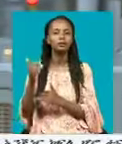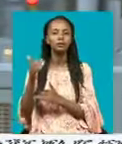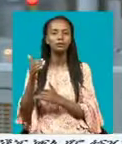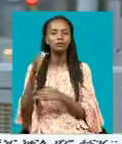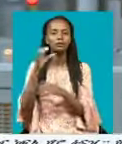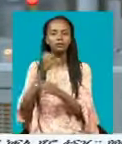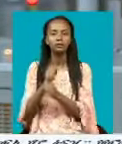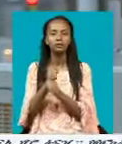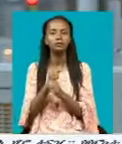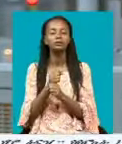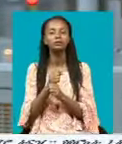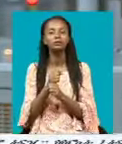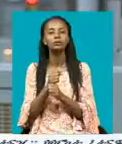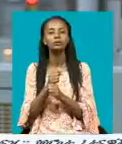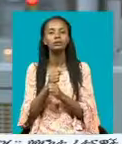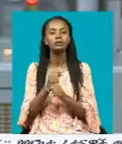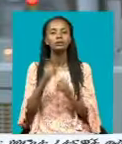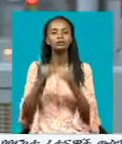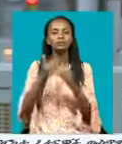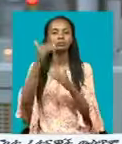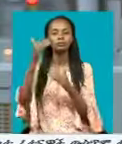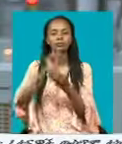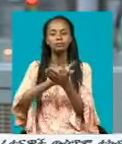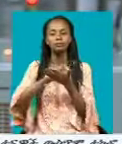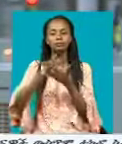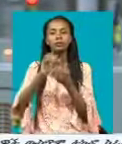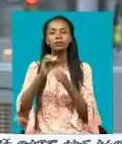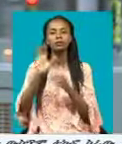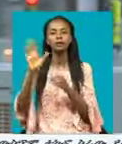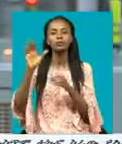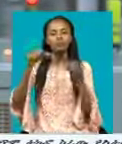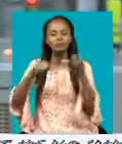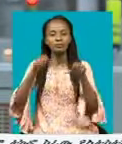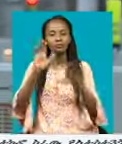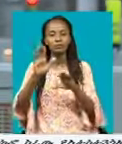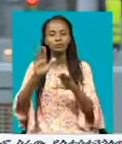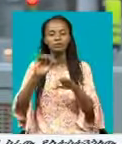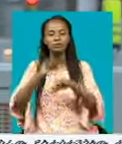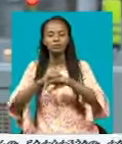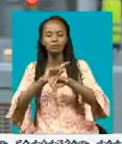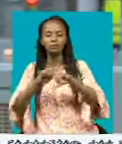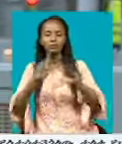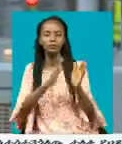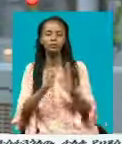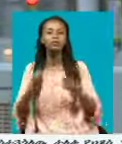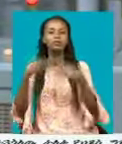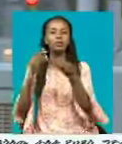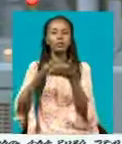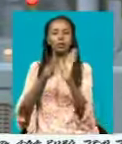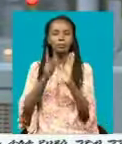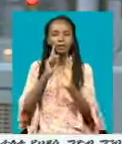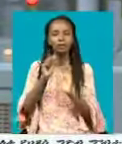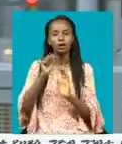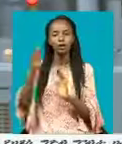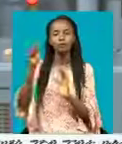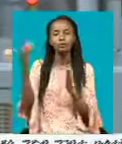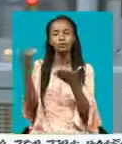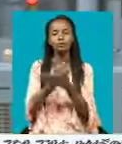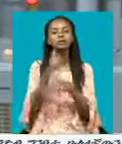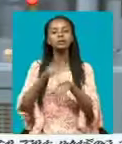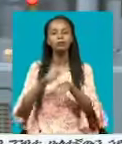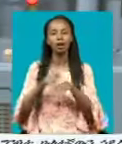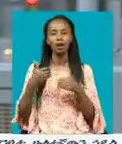በዊዝን 2 weeks time ለሲቪል ኮንትራክተሩ ኮንክሪት እንዲያለብሰው ይሰጣል ማለት ነው። እሱ በራሱ የሚወስደው ጊዜ